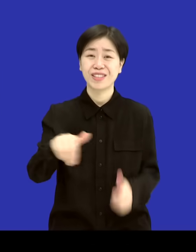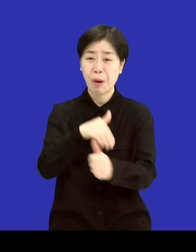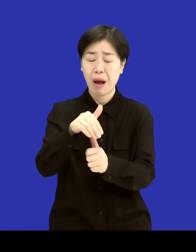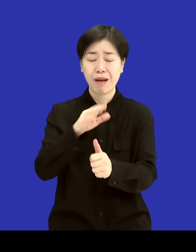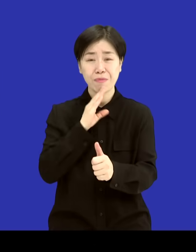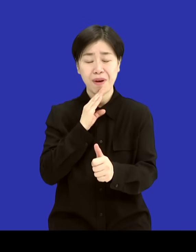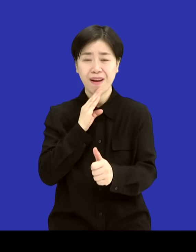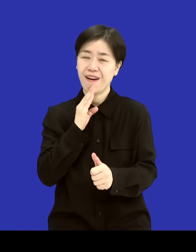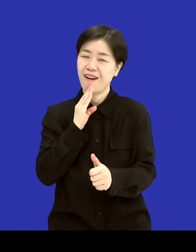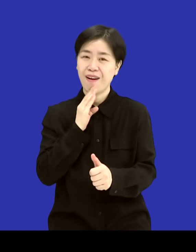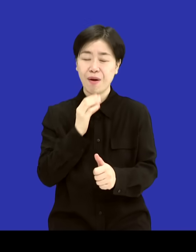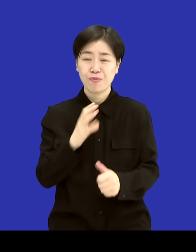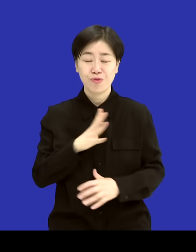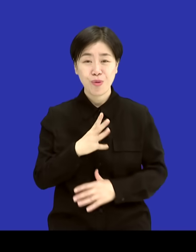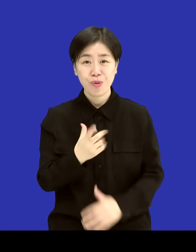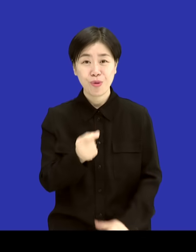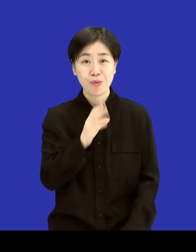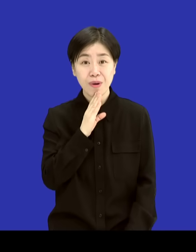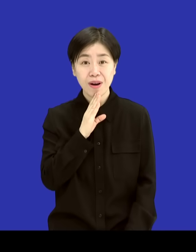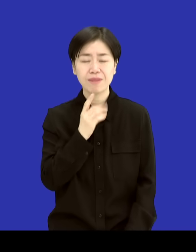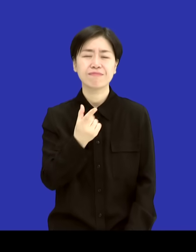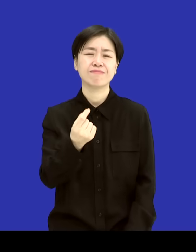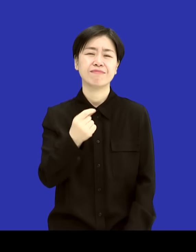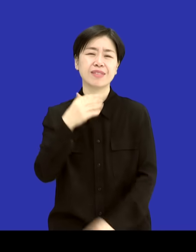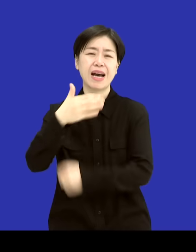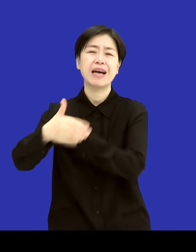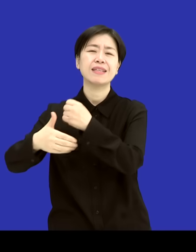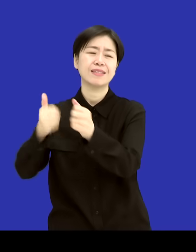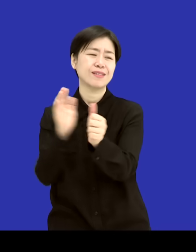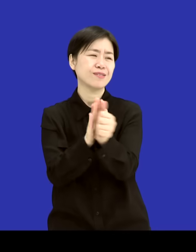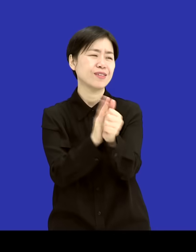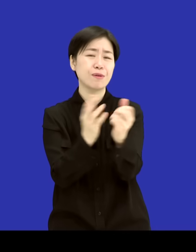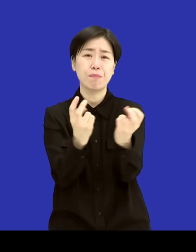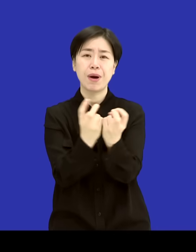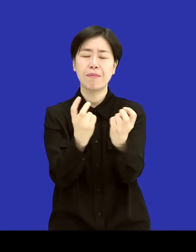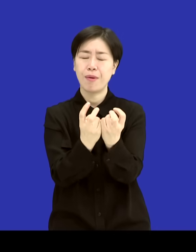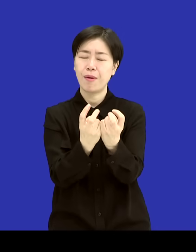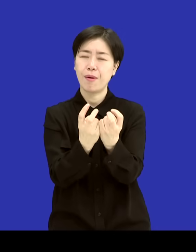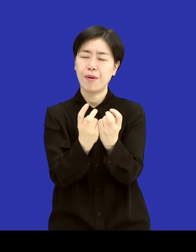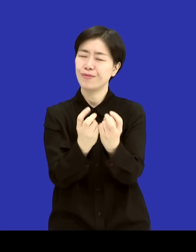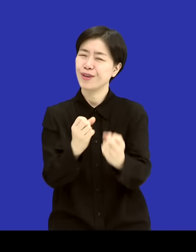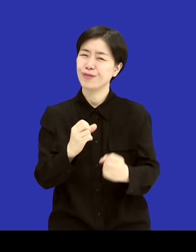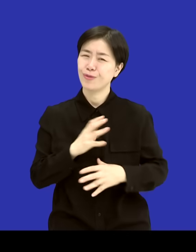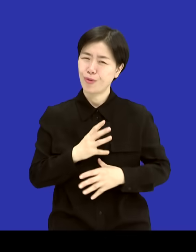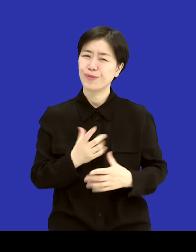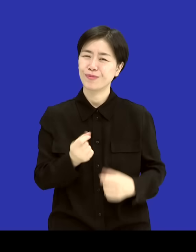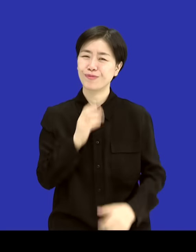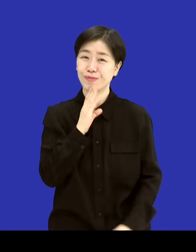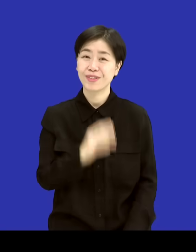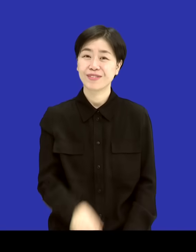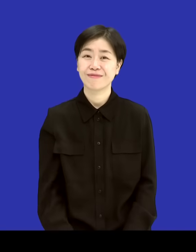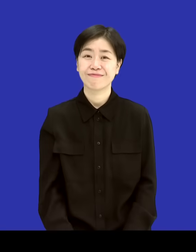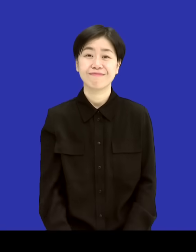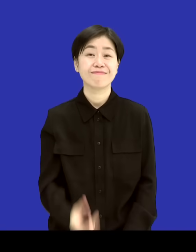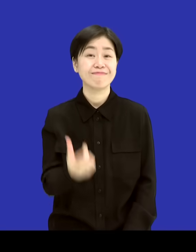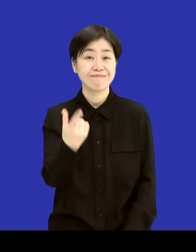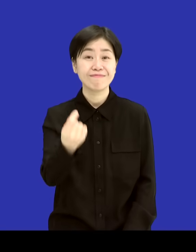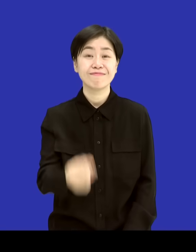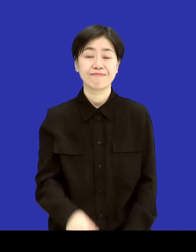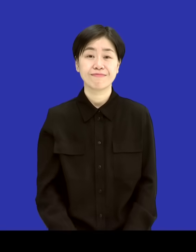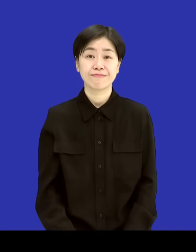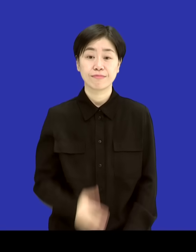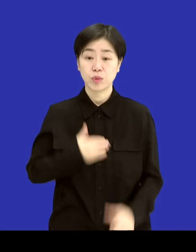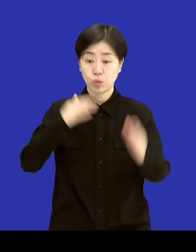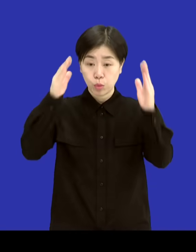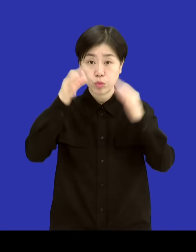이거는 그래서 하나님의 방법은 참 그러니까. 그 등록금을 또 그렇게 해결을 해주시네요. 네 그렇게 또 이렇게 어떻게 보면 진짜